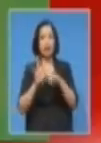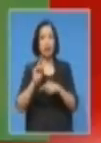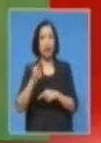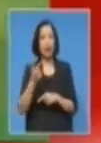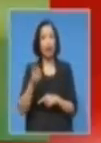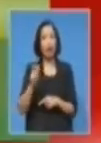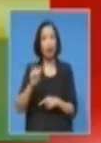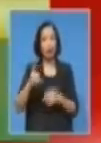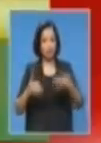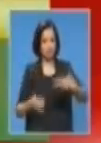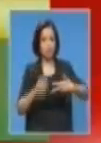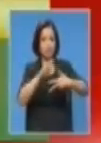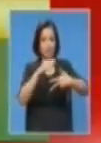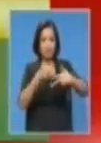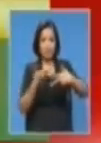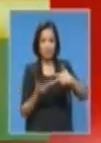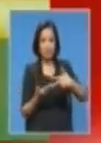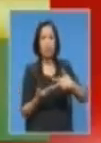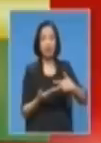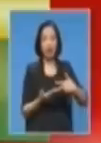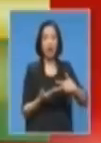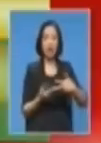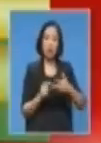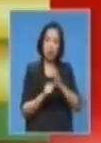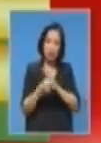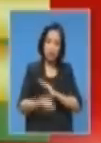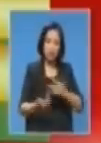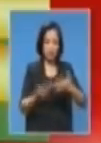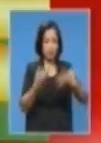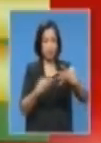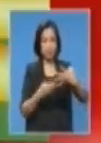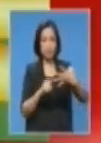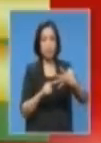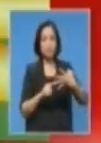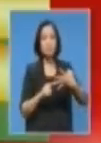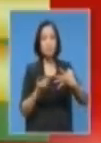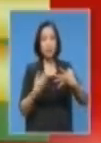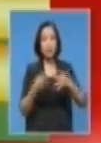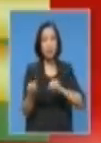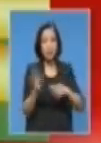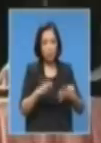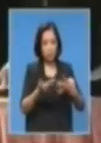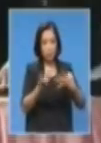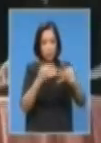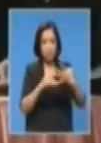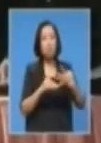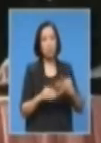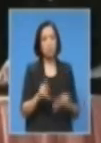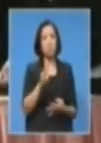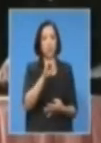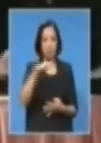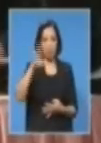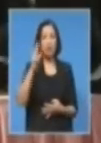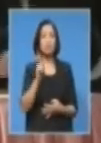าแล้วก็ไปที่นครพนมครับรวมทั้งแก่งคอยไปมาตรพุทธด้วยระยะทางรวม873กิโลเมตรครับในส่